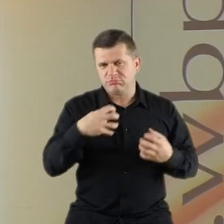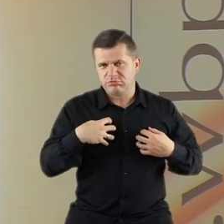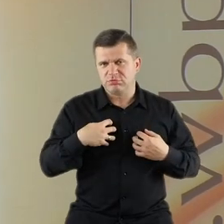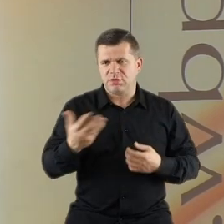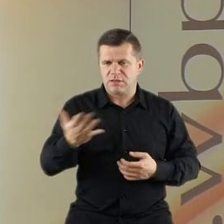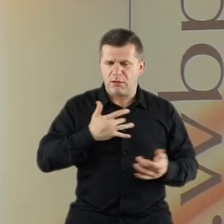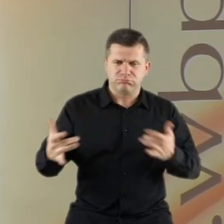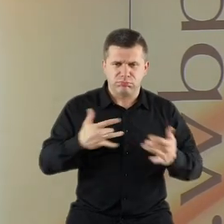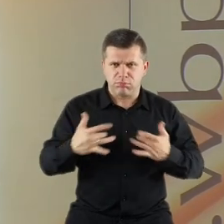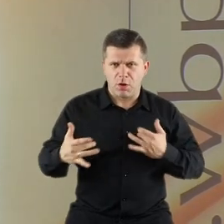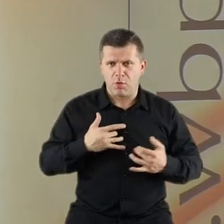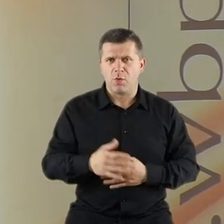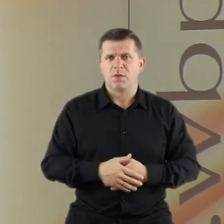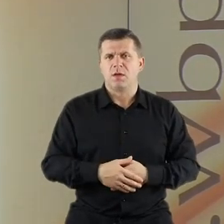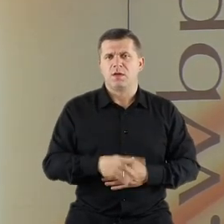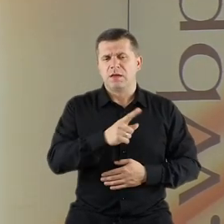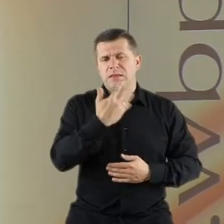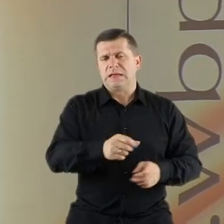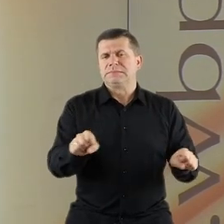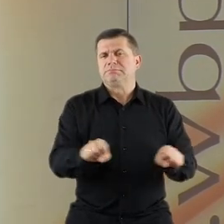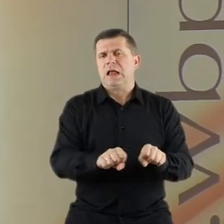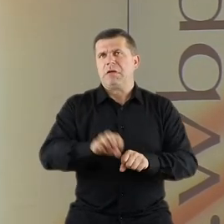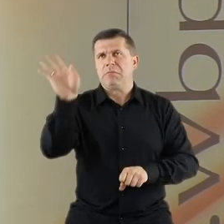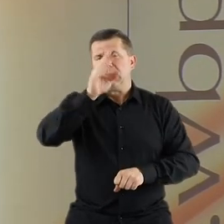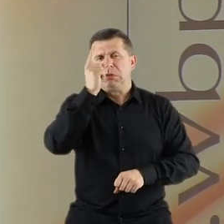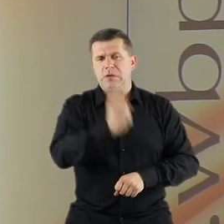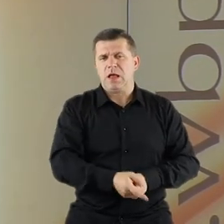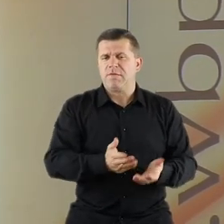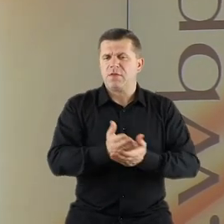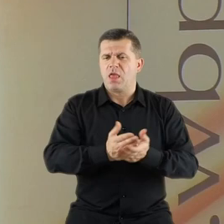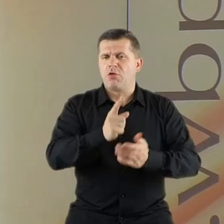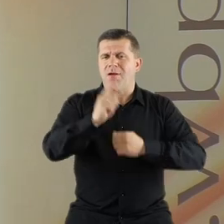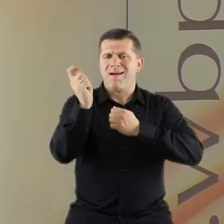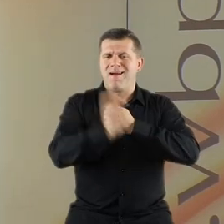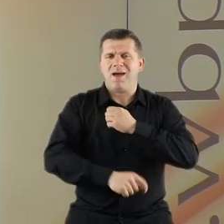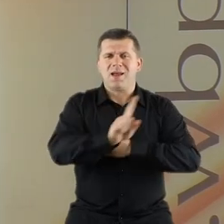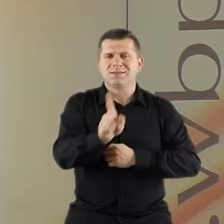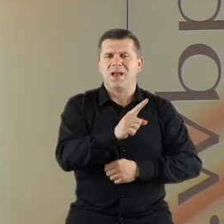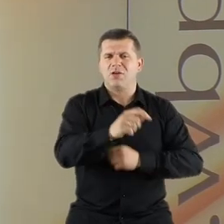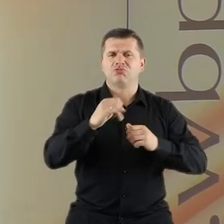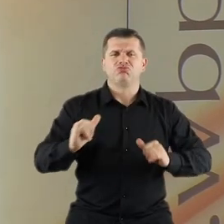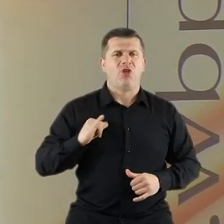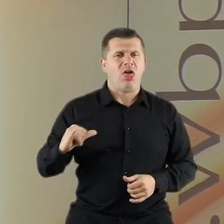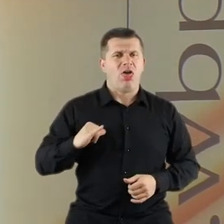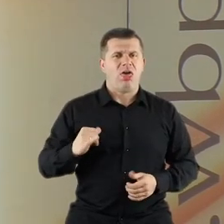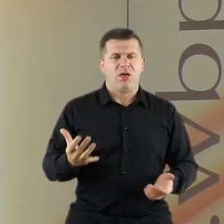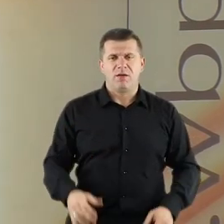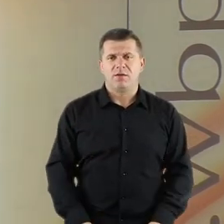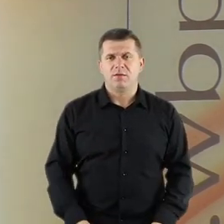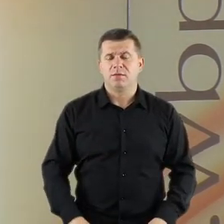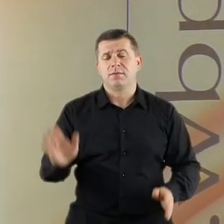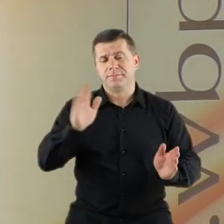zesłana już w tym życiu na grzesznika a zarazem jako znak sprawiedliwości Bożej bo wierzono że to jest kara za grzechy po prostu